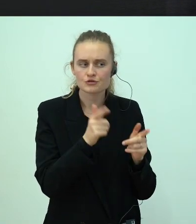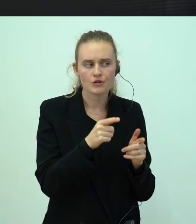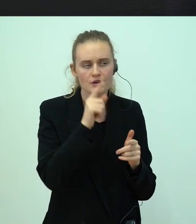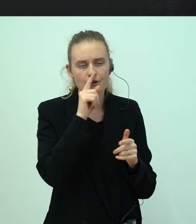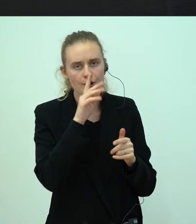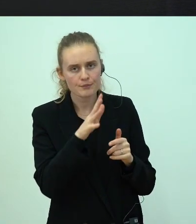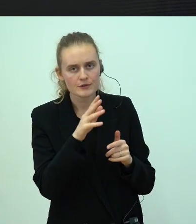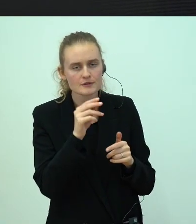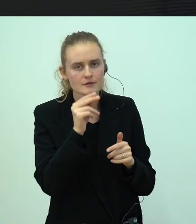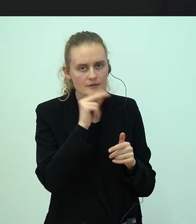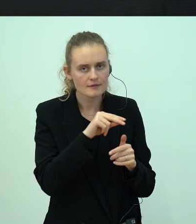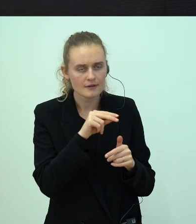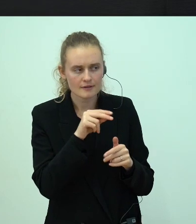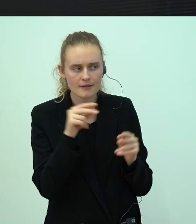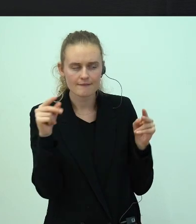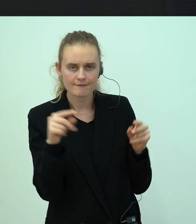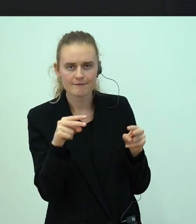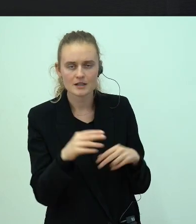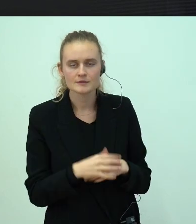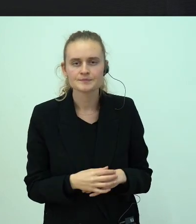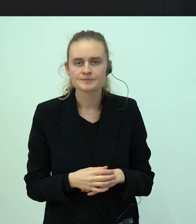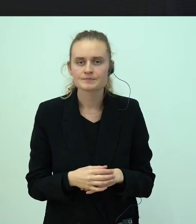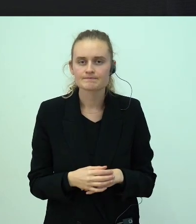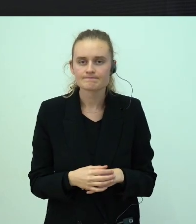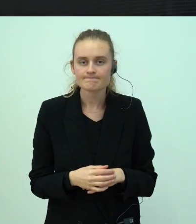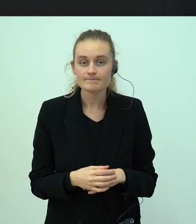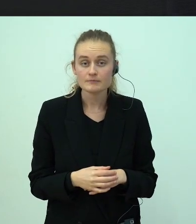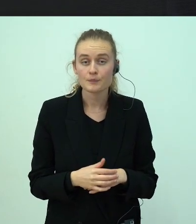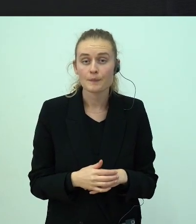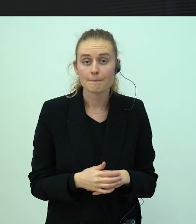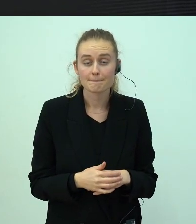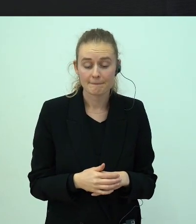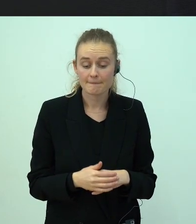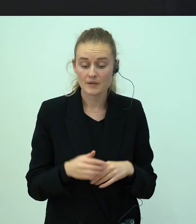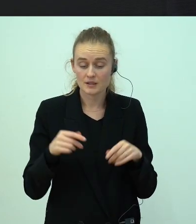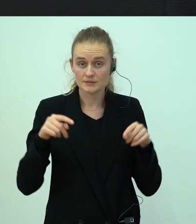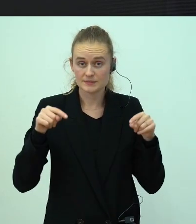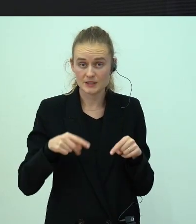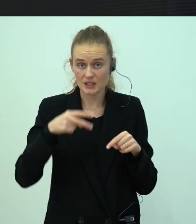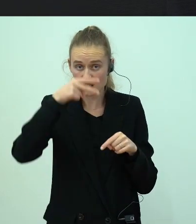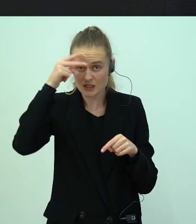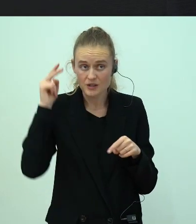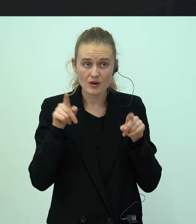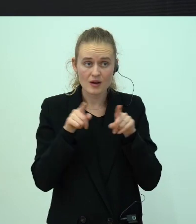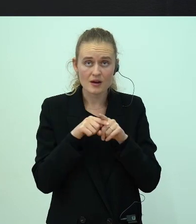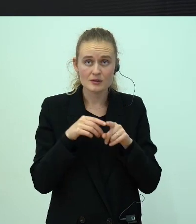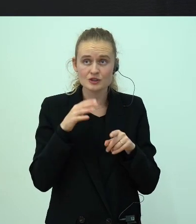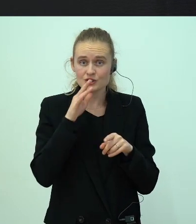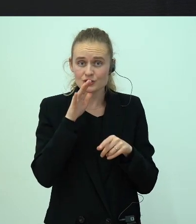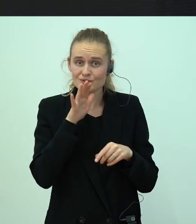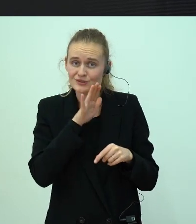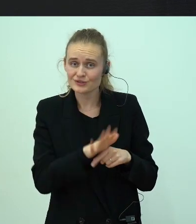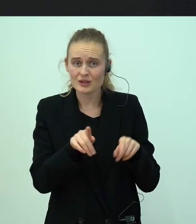bet kaip ir gerbiamas Rabinas kalbėjo, o pas mus nevyksta to antisemitizmo normalizavimas,